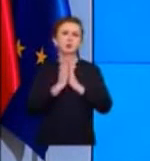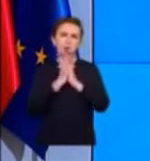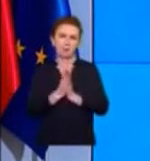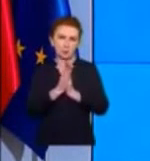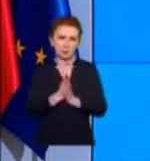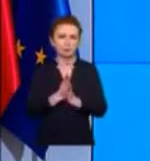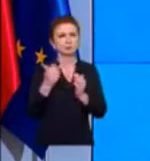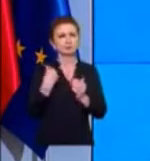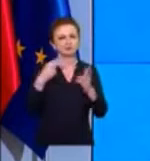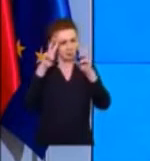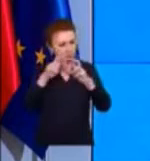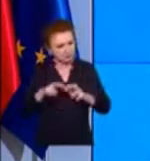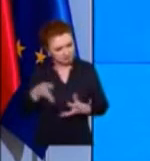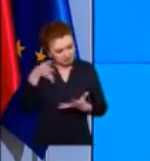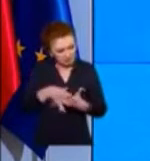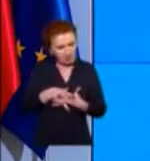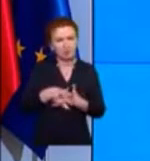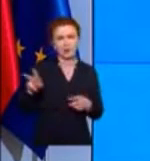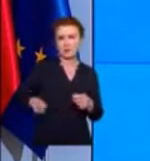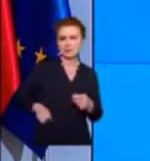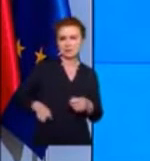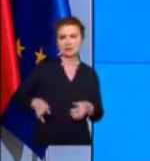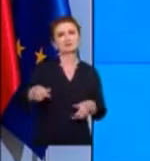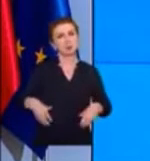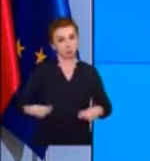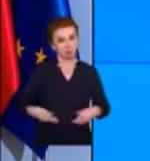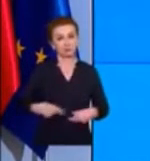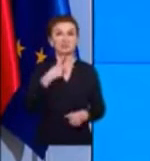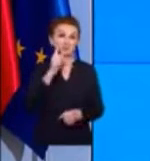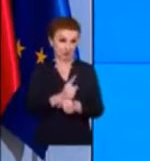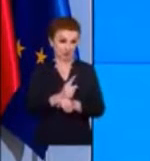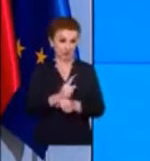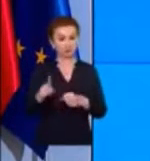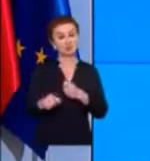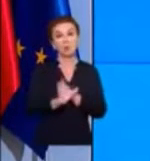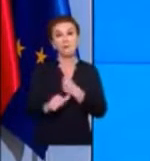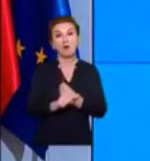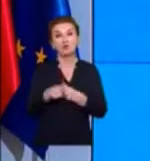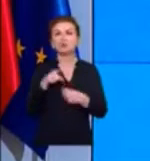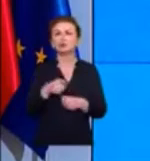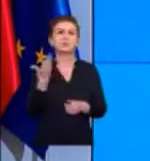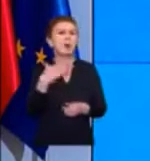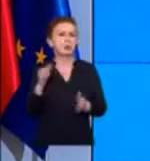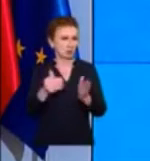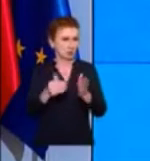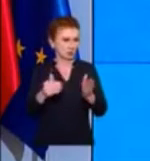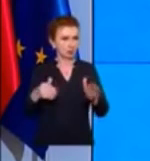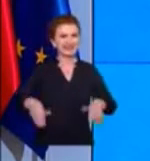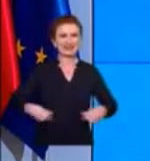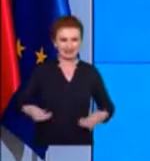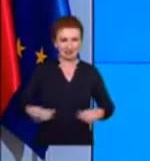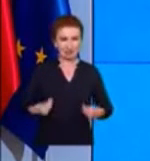z Ministerstwem Zdrowia podjęliśmy właśnie taką też decyzję, że ze względu na to, że to są zabiegi bardzo ważne dla zdrowia, często